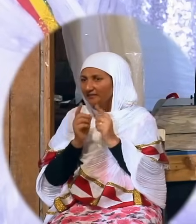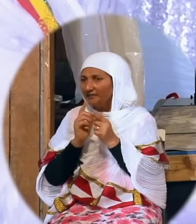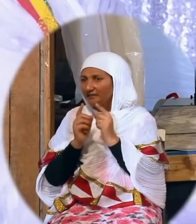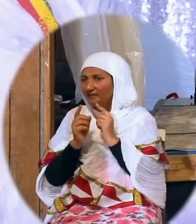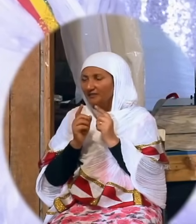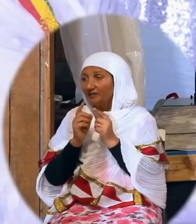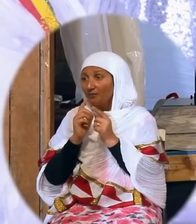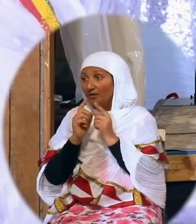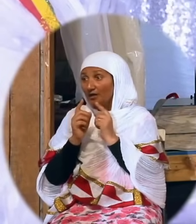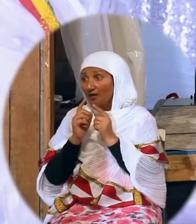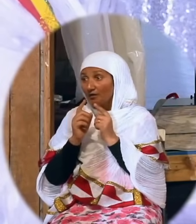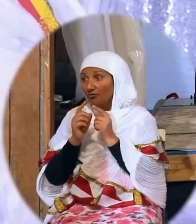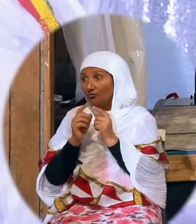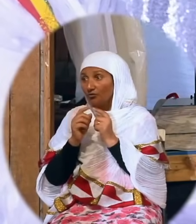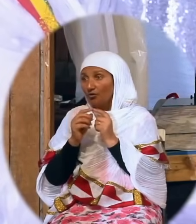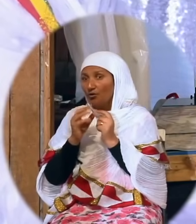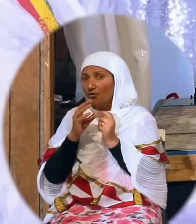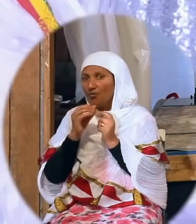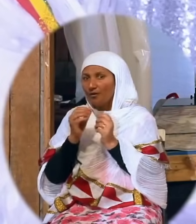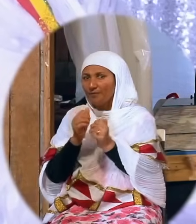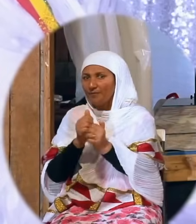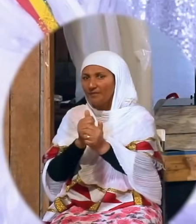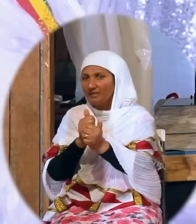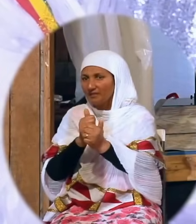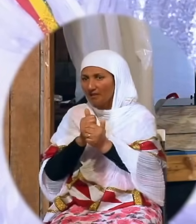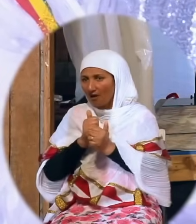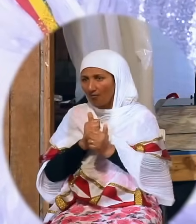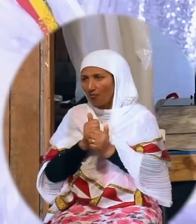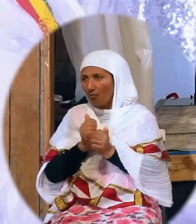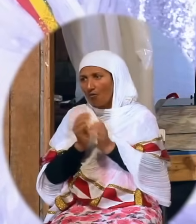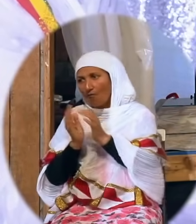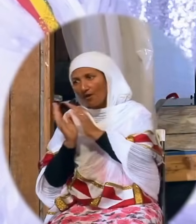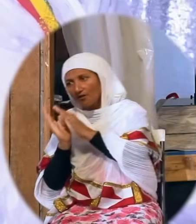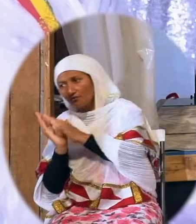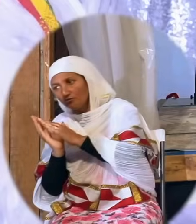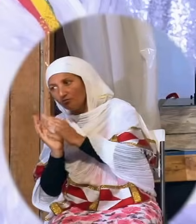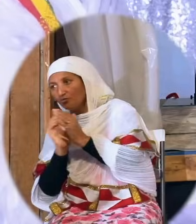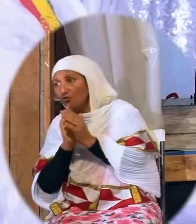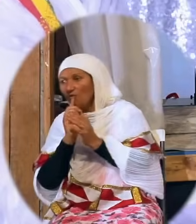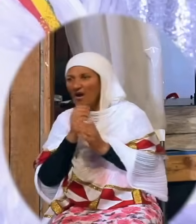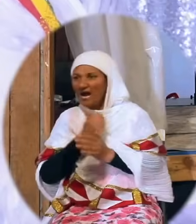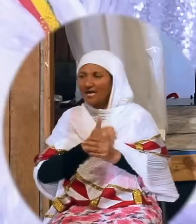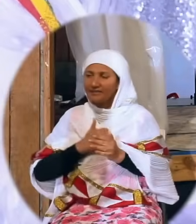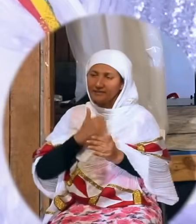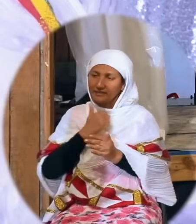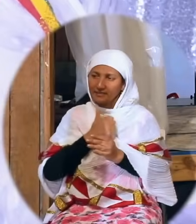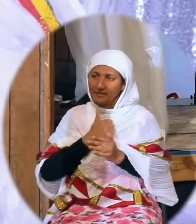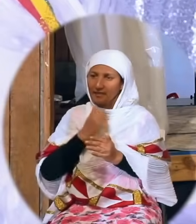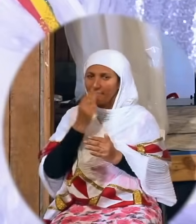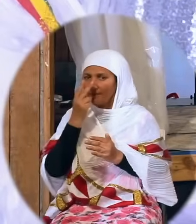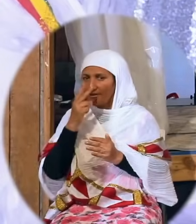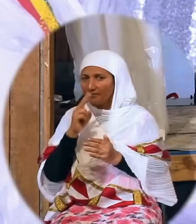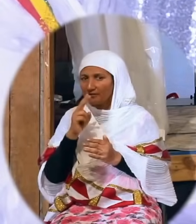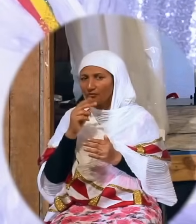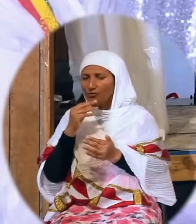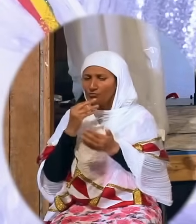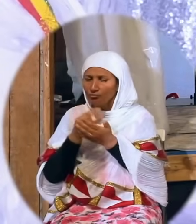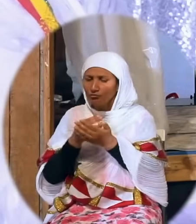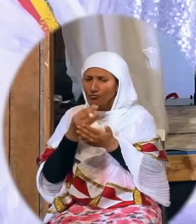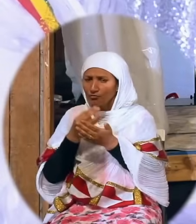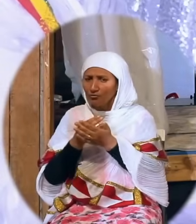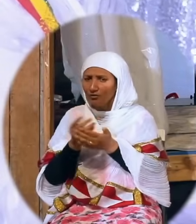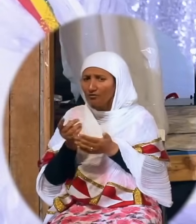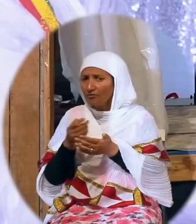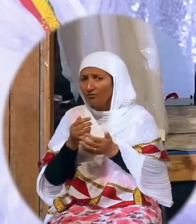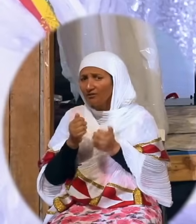የሚናገሩት ወይ ቢሳቡ ነው ወይ ቢያዘነብሉ ነው እንደዚህ አዘኔታ የሚያሳዩት ጥርጥሩ መልካም ሊሆን